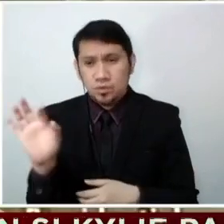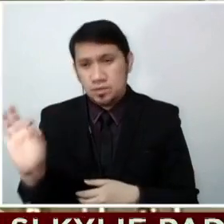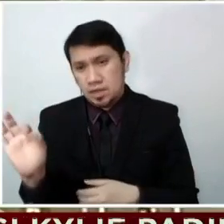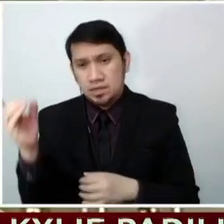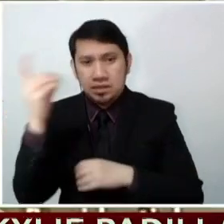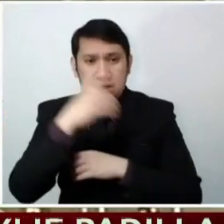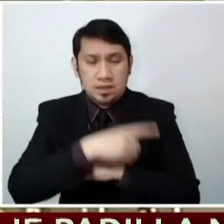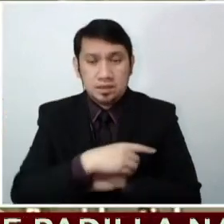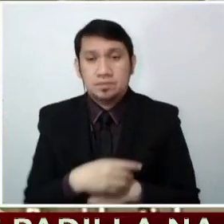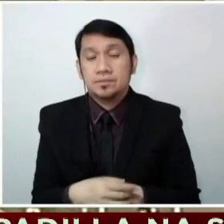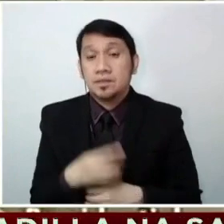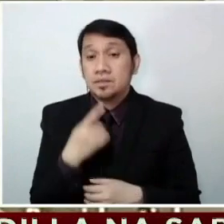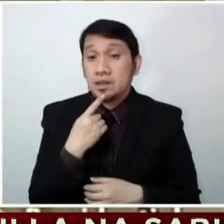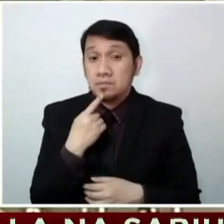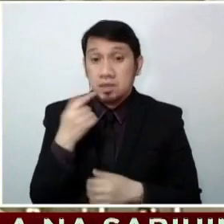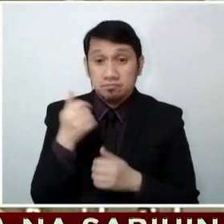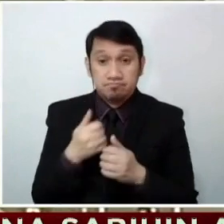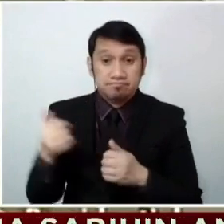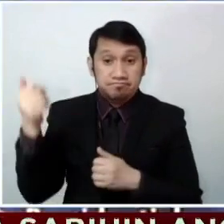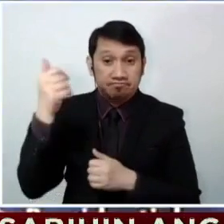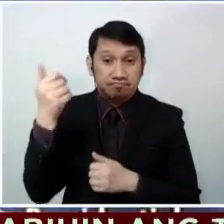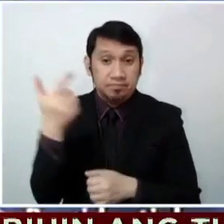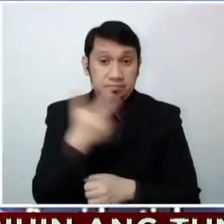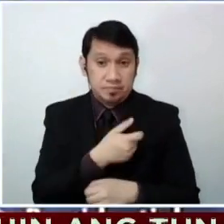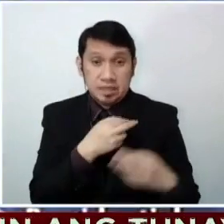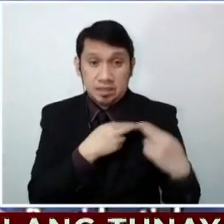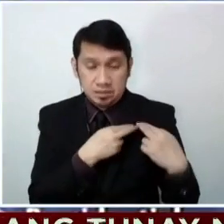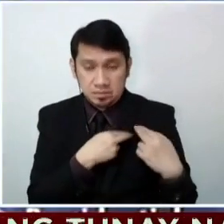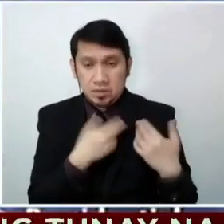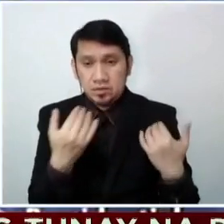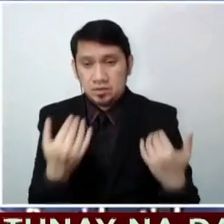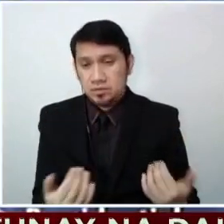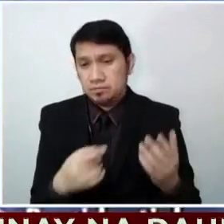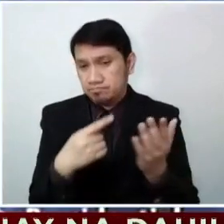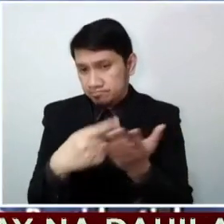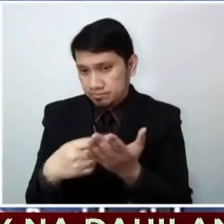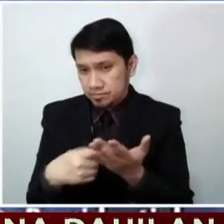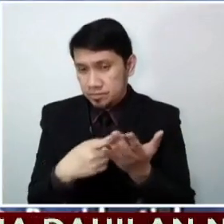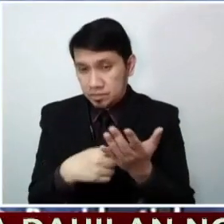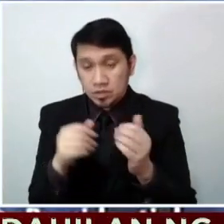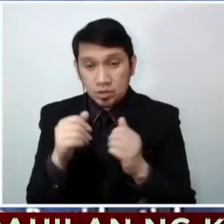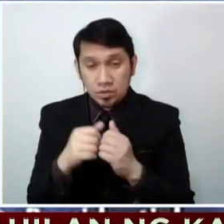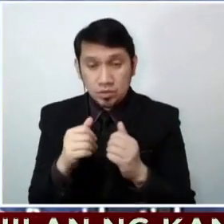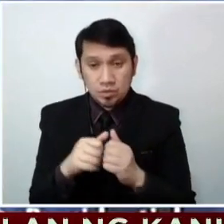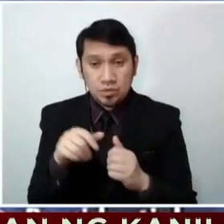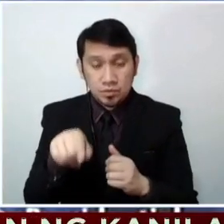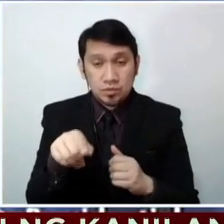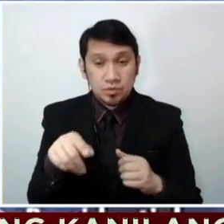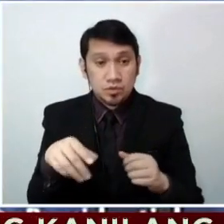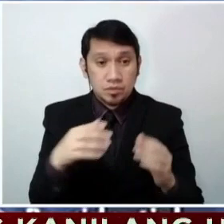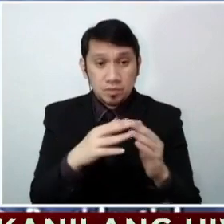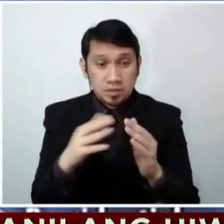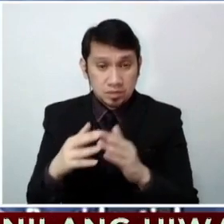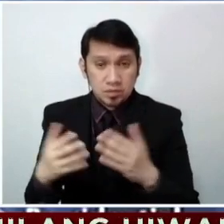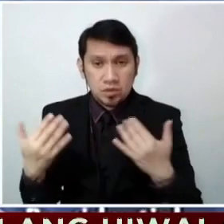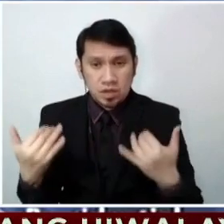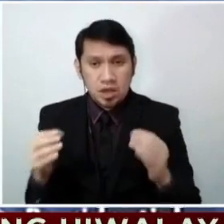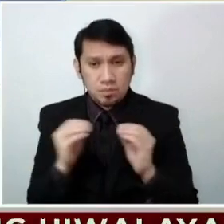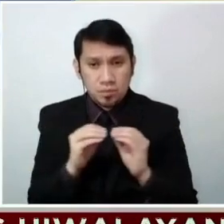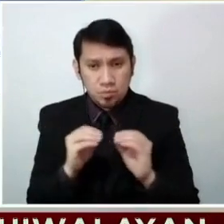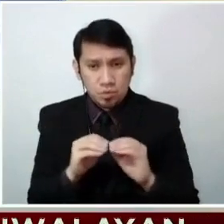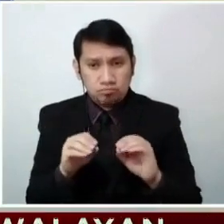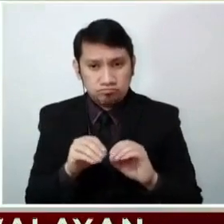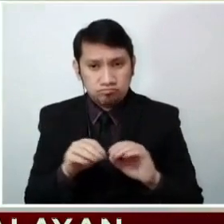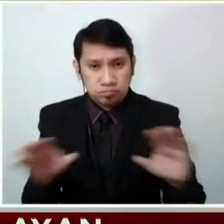7 to 9 days. Ayon kay Galvez, plano ni Pangulong Duterte na kausapin ang local chief executives ng key cities sa bansa para paspasan ang